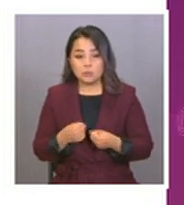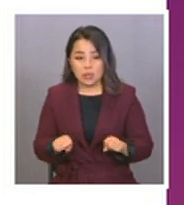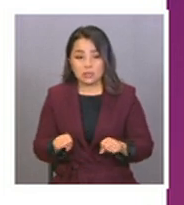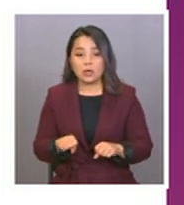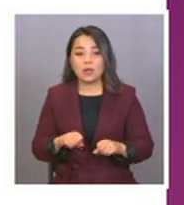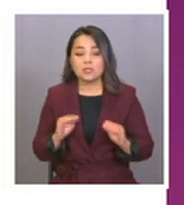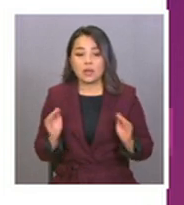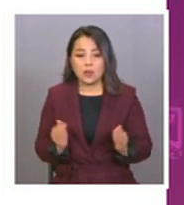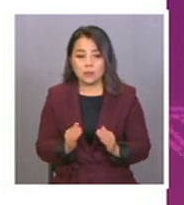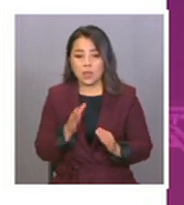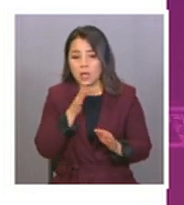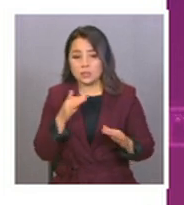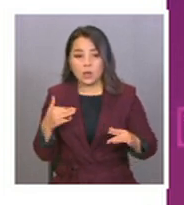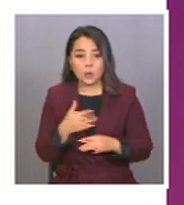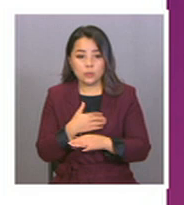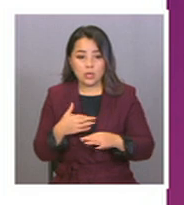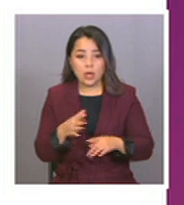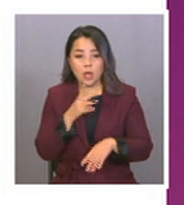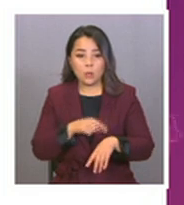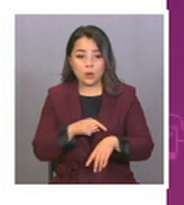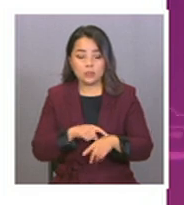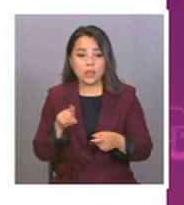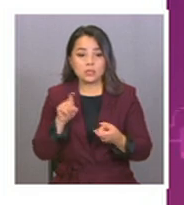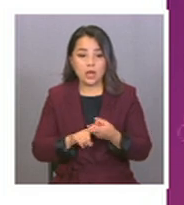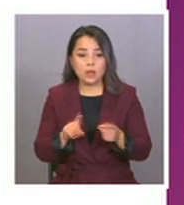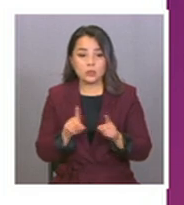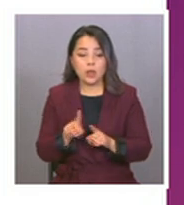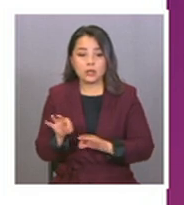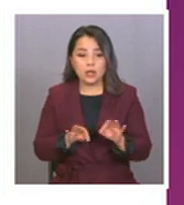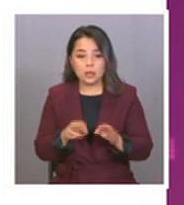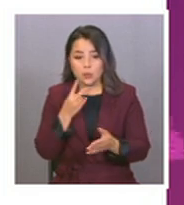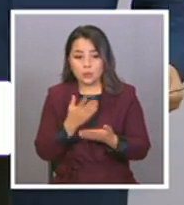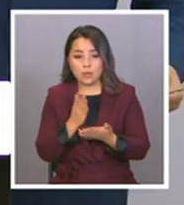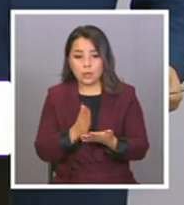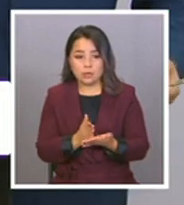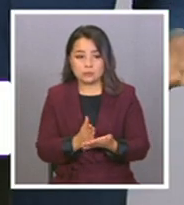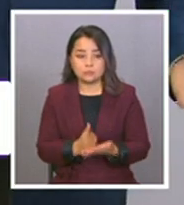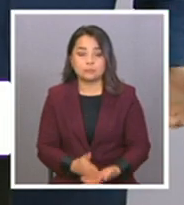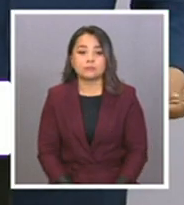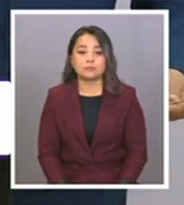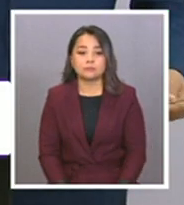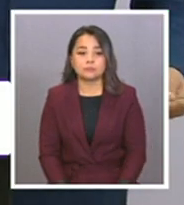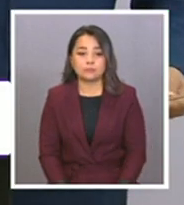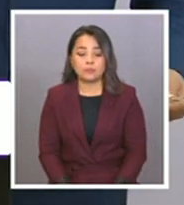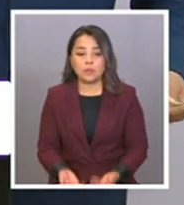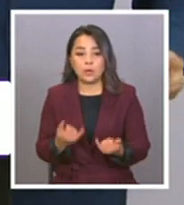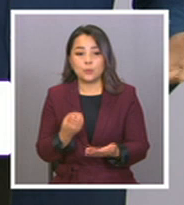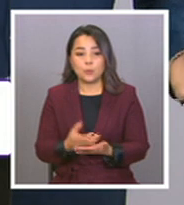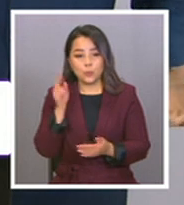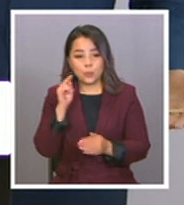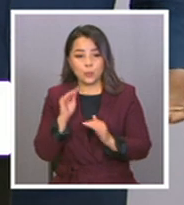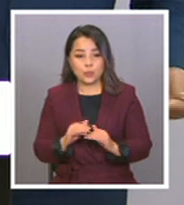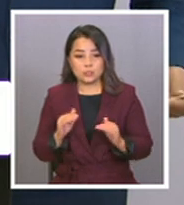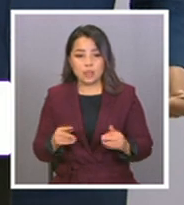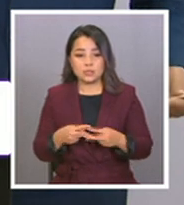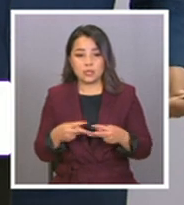кемімелі қозғалыс кезіндегі уақытқа тәуелді графигі болып табылады. Сонымен, құрметті оқушылар, тең